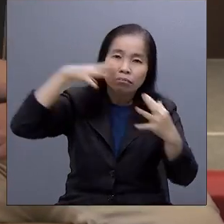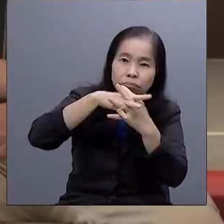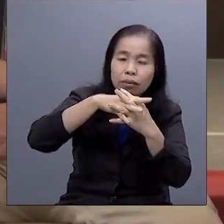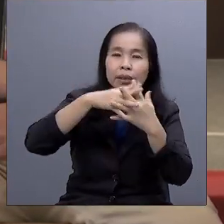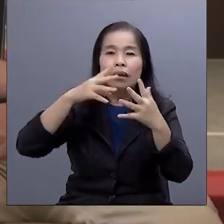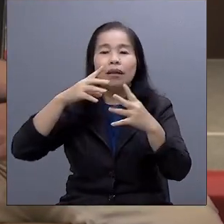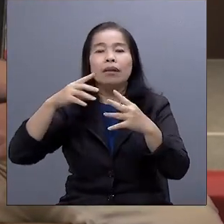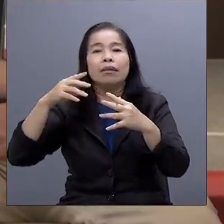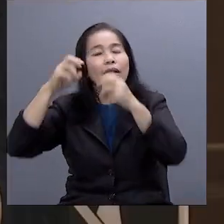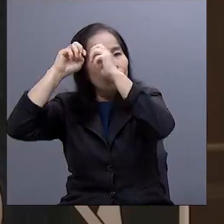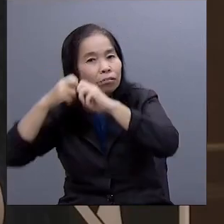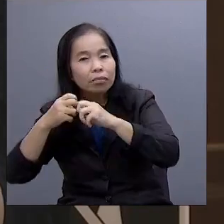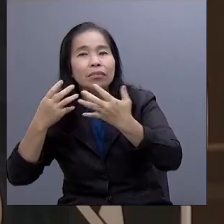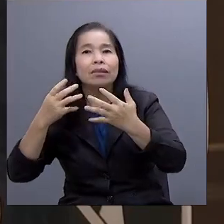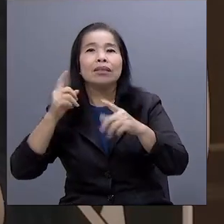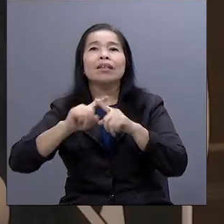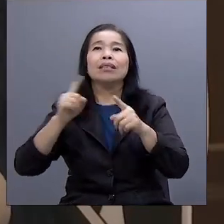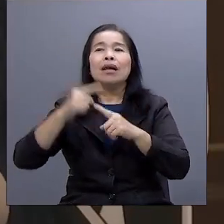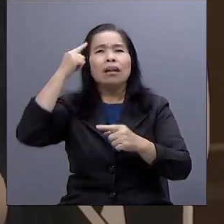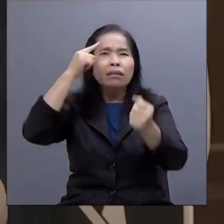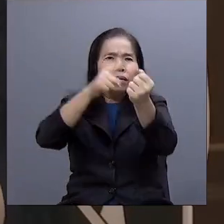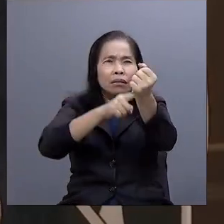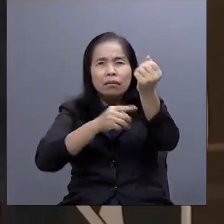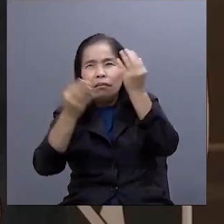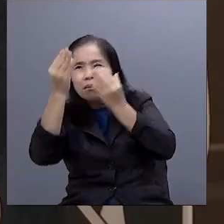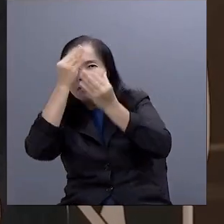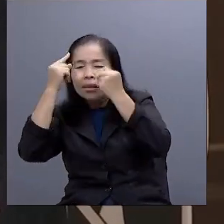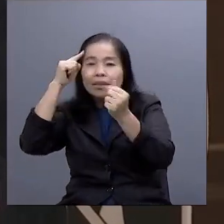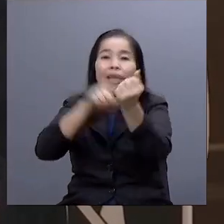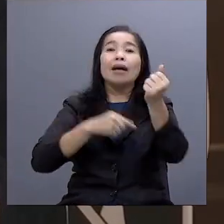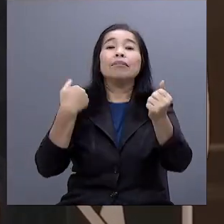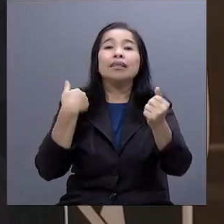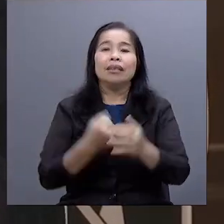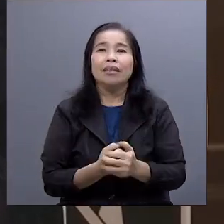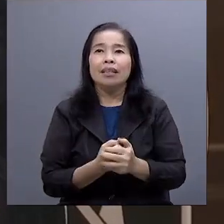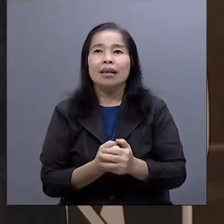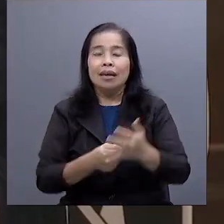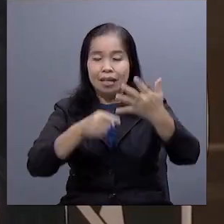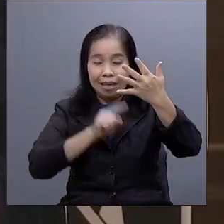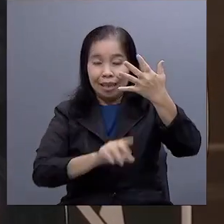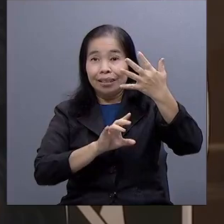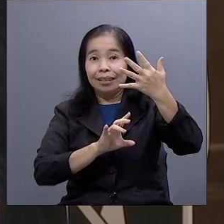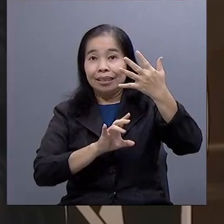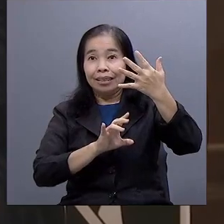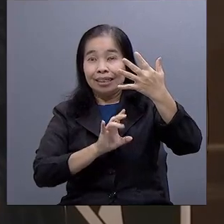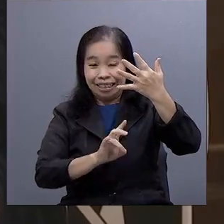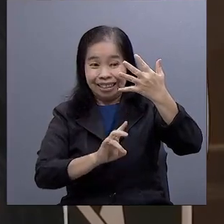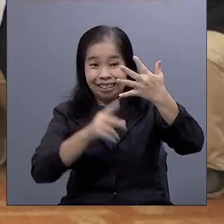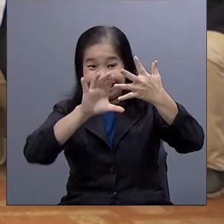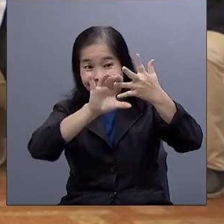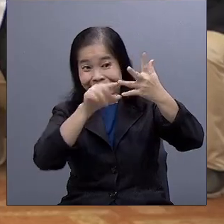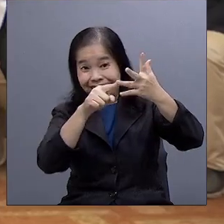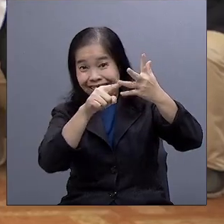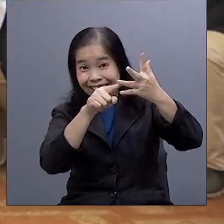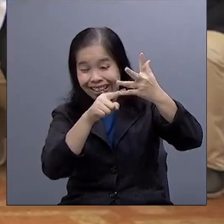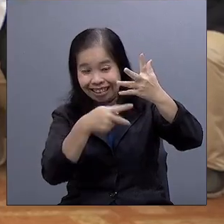ัญญา เทอรทิสติก และ LD TO Adซึ่ง ปเพศสุดท้ายนี่ เป็นประเพศที่สังคมอาจจะยไม่เข้าใ